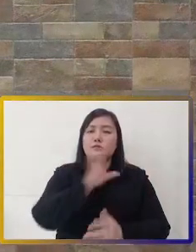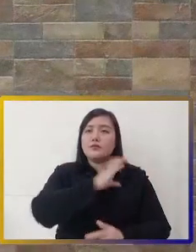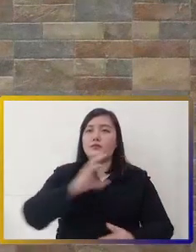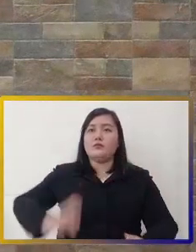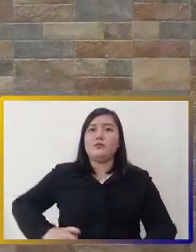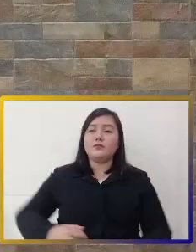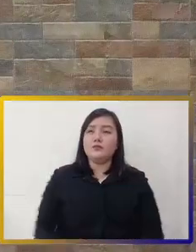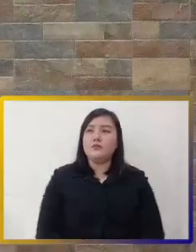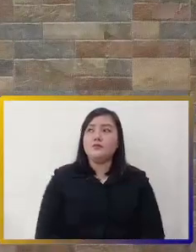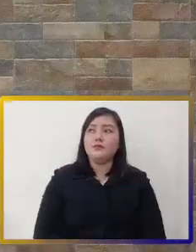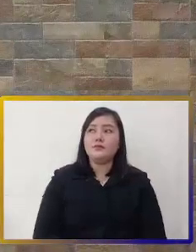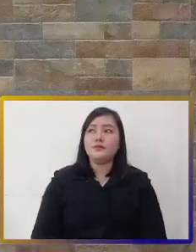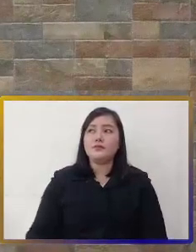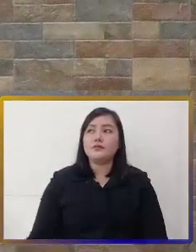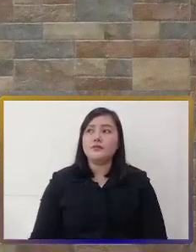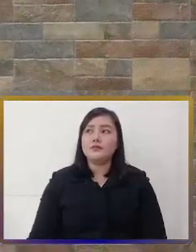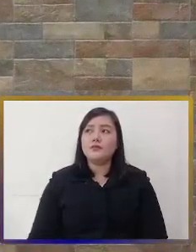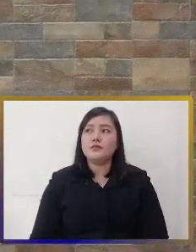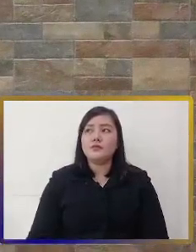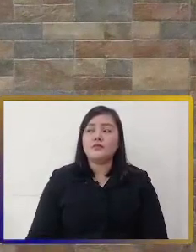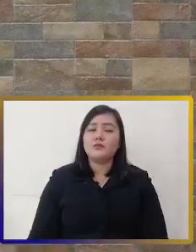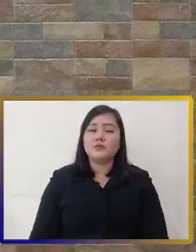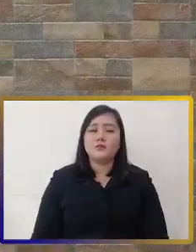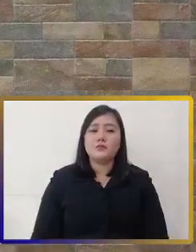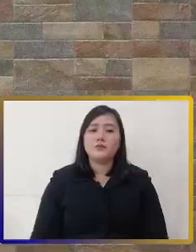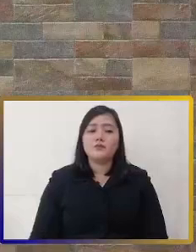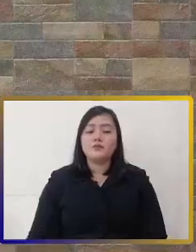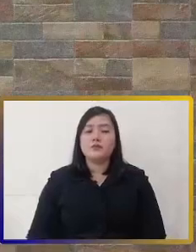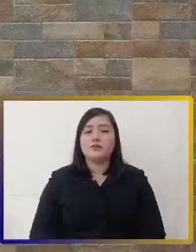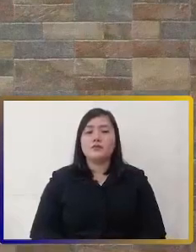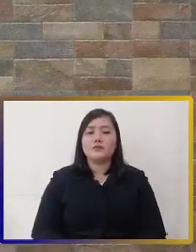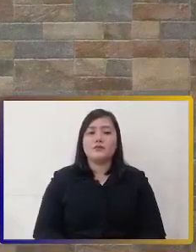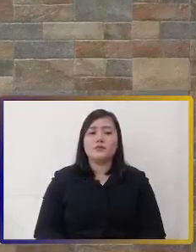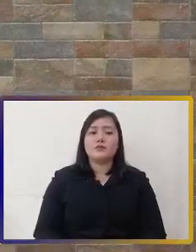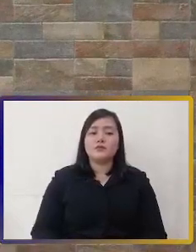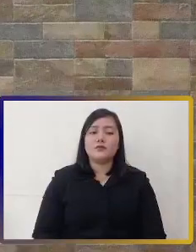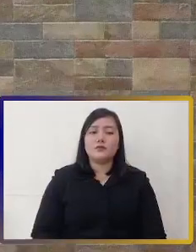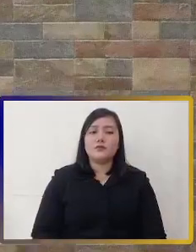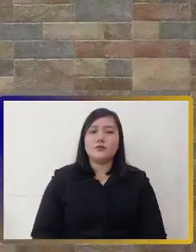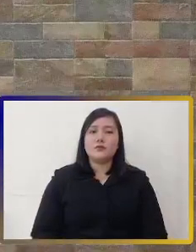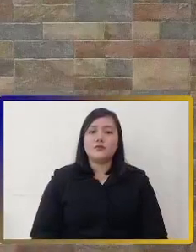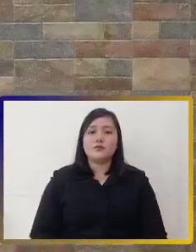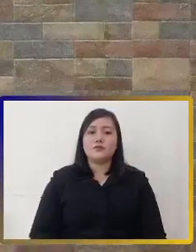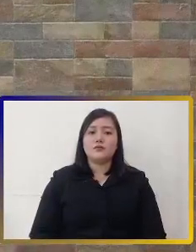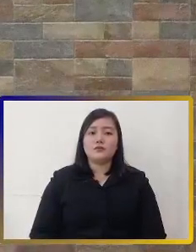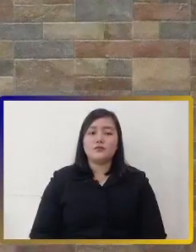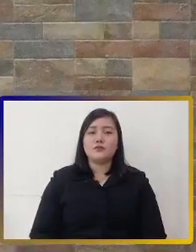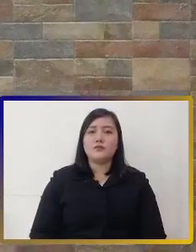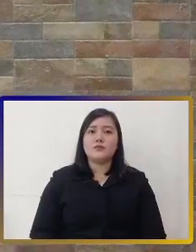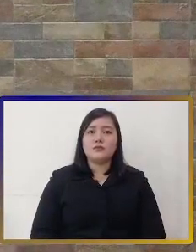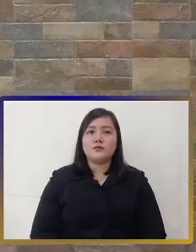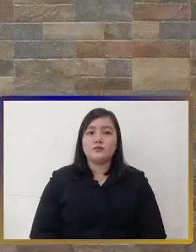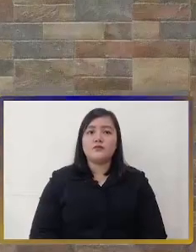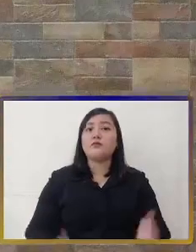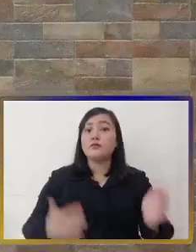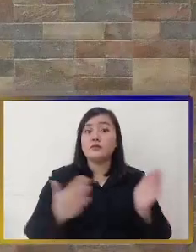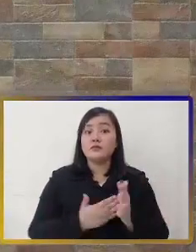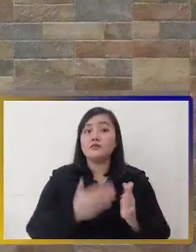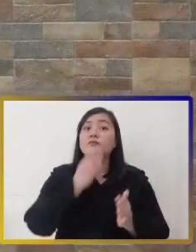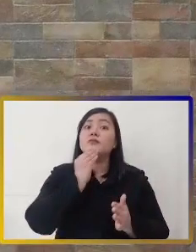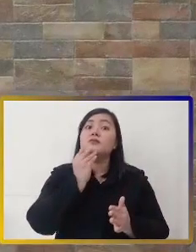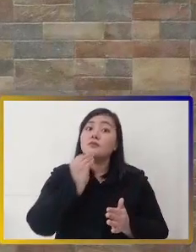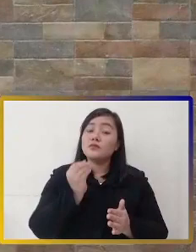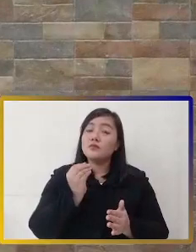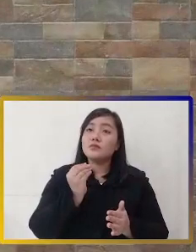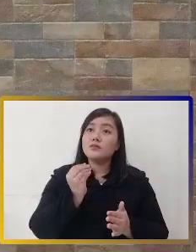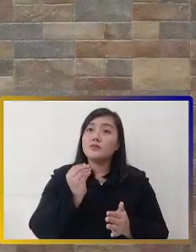tinutukoy doon, yung mga hindi ko po tinutukoy dito yung Catholics, mga kapatid. Yung Jews po mismo yun, Hudyo mismo yun. Pero mga kapatid, asa